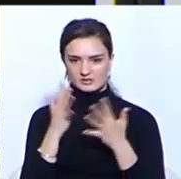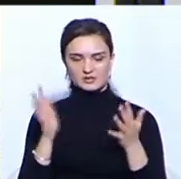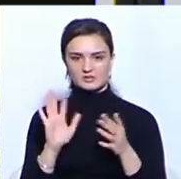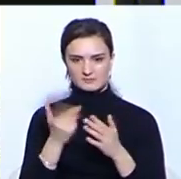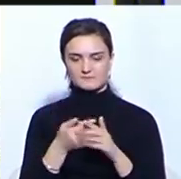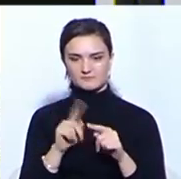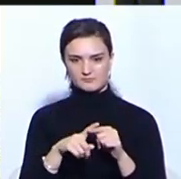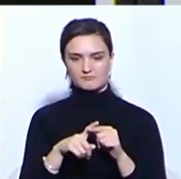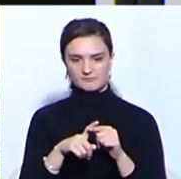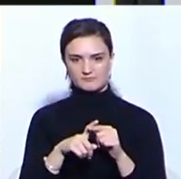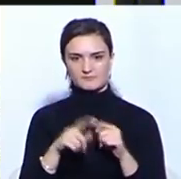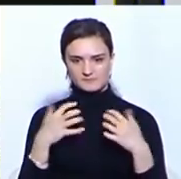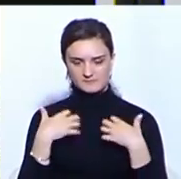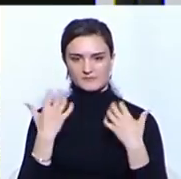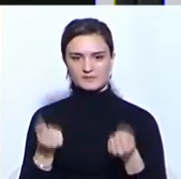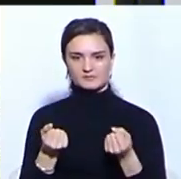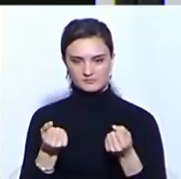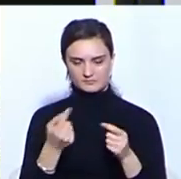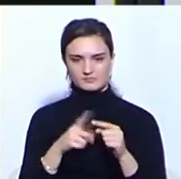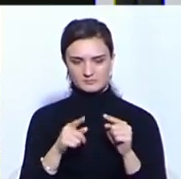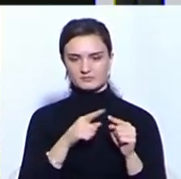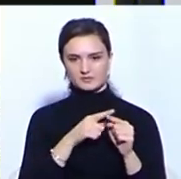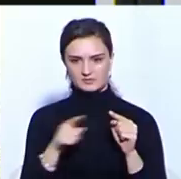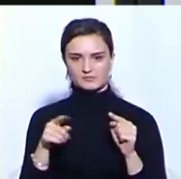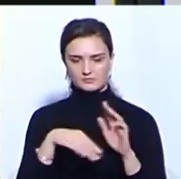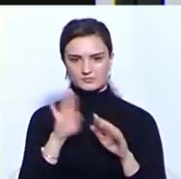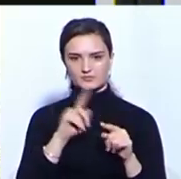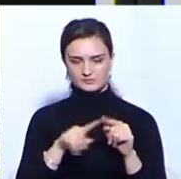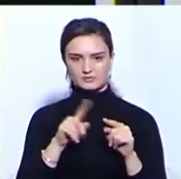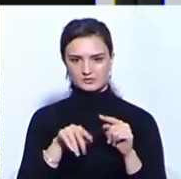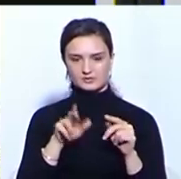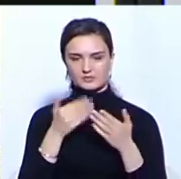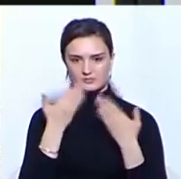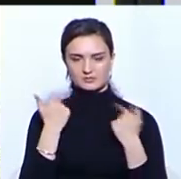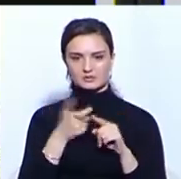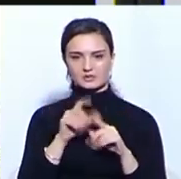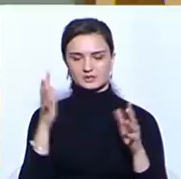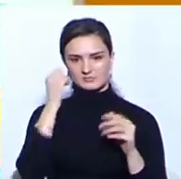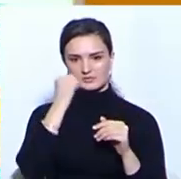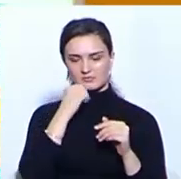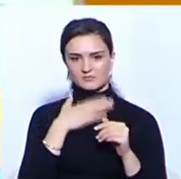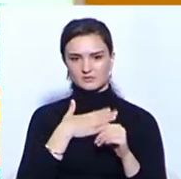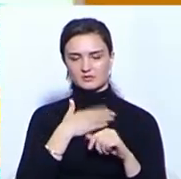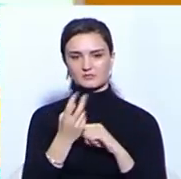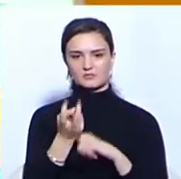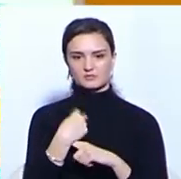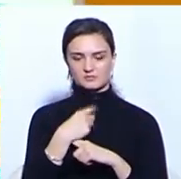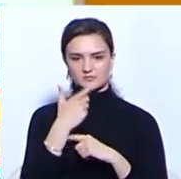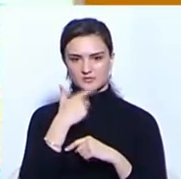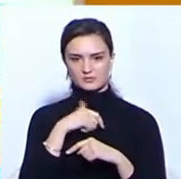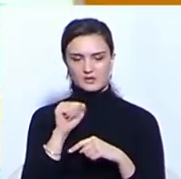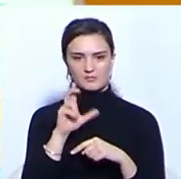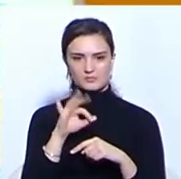რეკონვალესენციაც, ესე განსაღებაც მიმდინარეობს ბევრად უფრო ჩქარა და იოლად. ძალიან დიდი მადლობა ჩვენთან სტუმრობისთვის, ბატონ